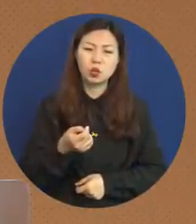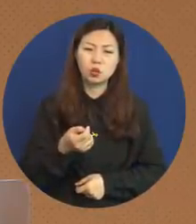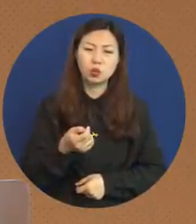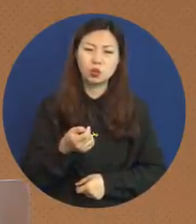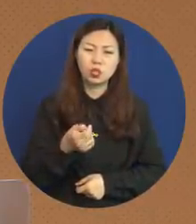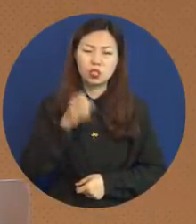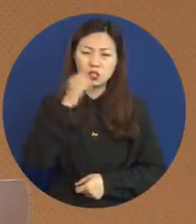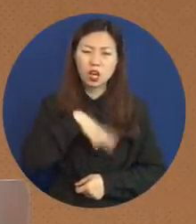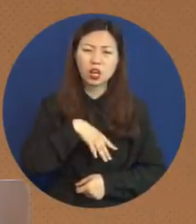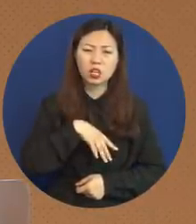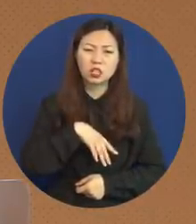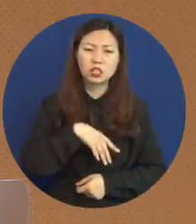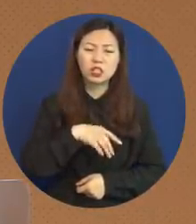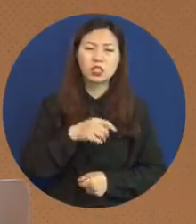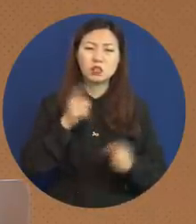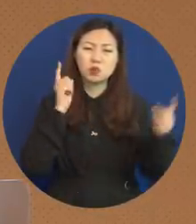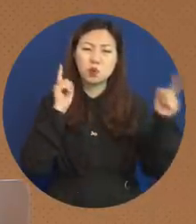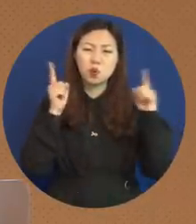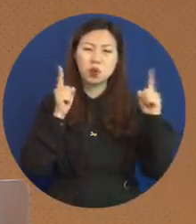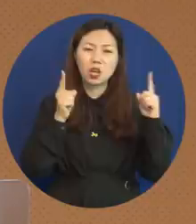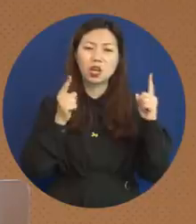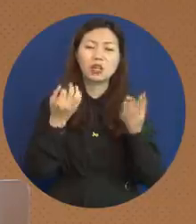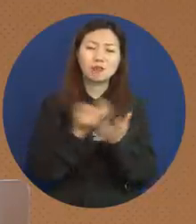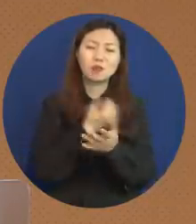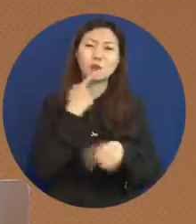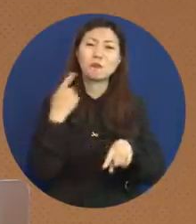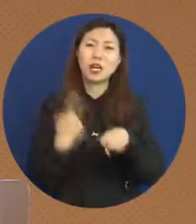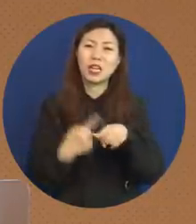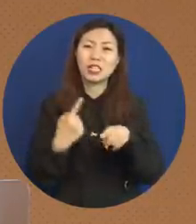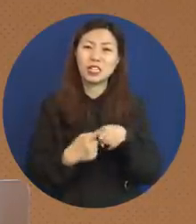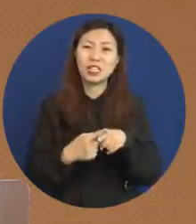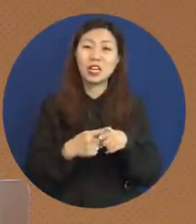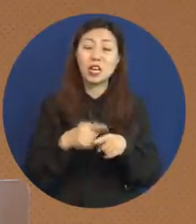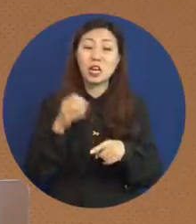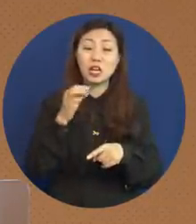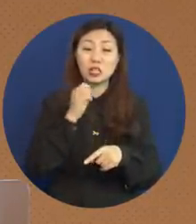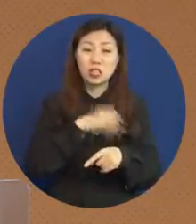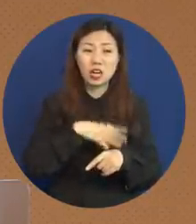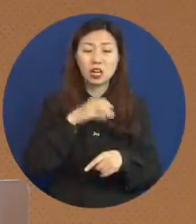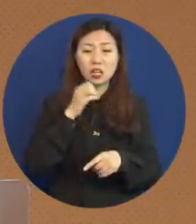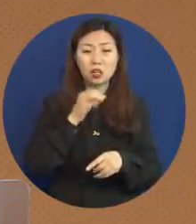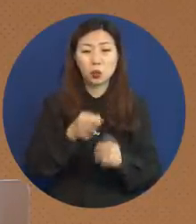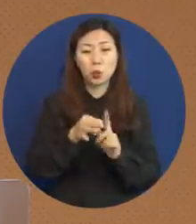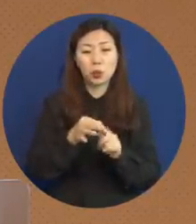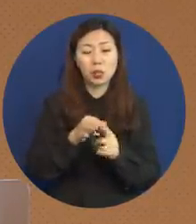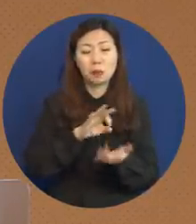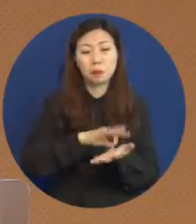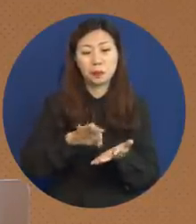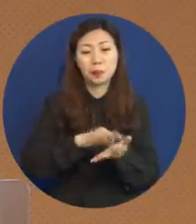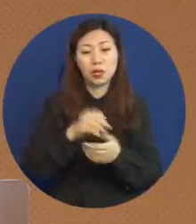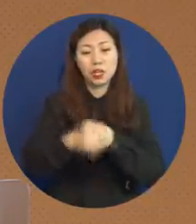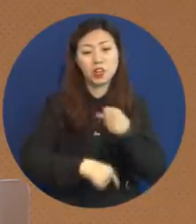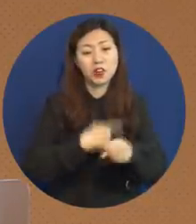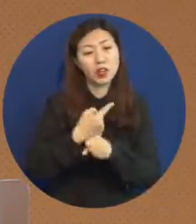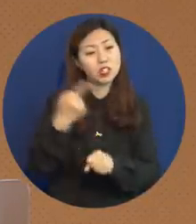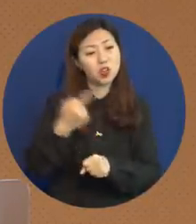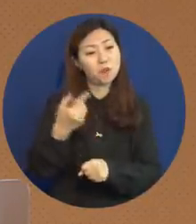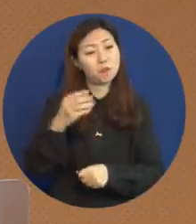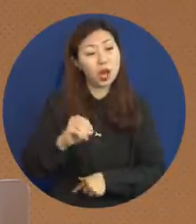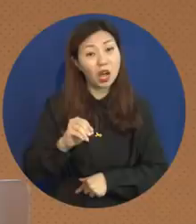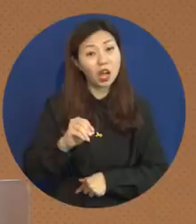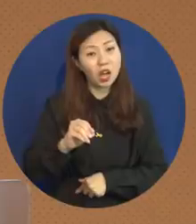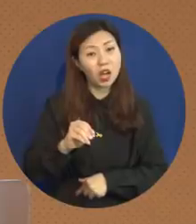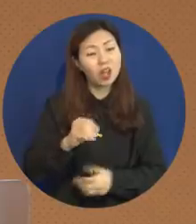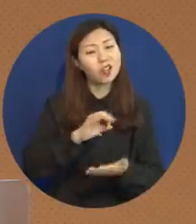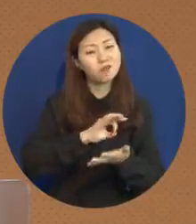그냥 노는 게 돈을 버는 거다. 다시 말하면 그냥 까먹으면 1년에 1,000만 원 까먹으면 뭔가